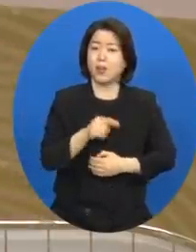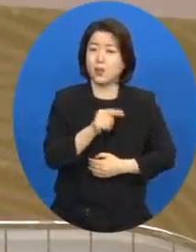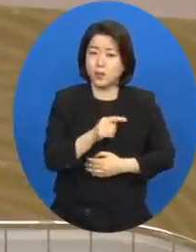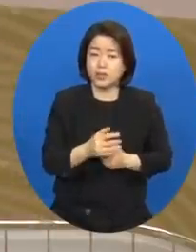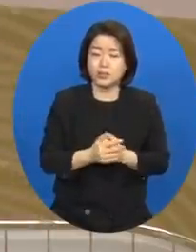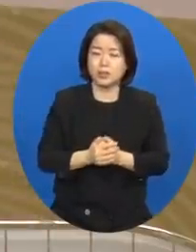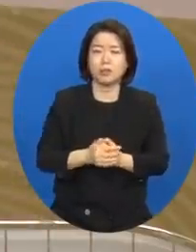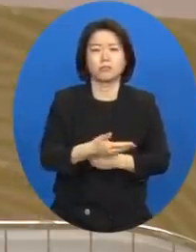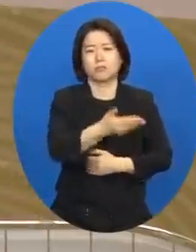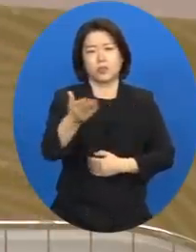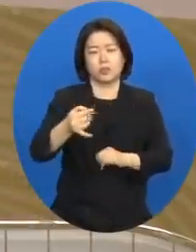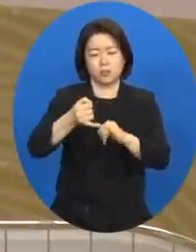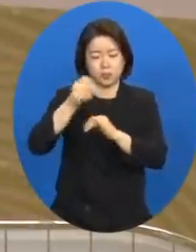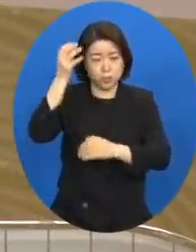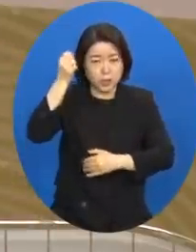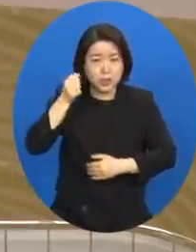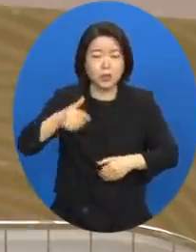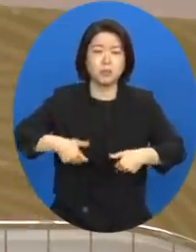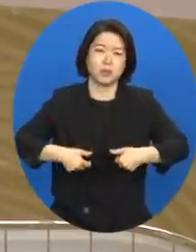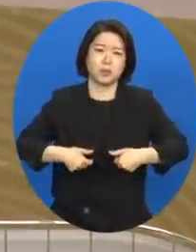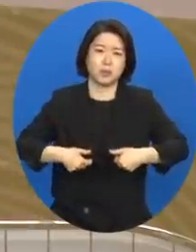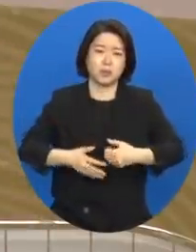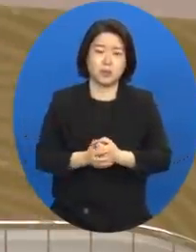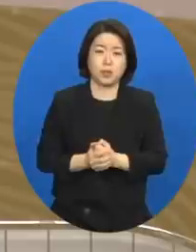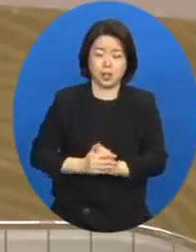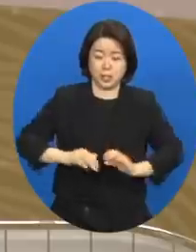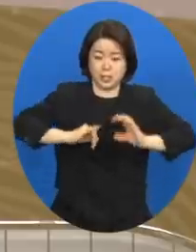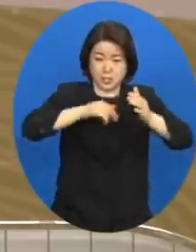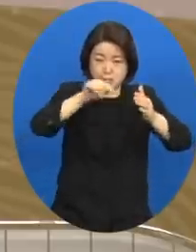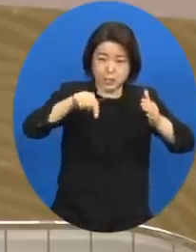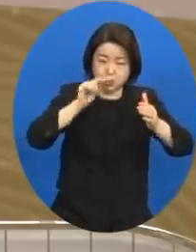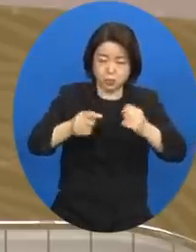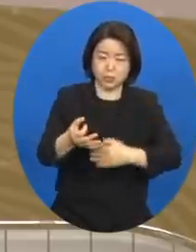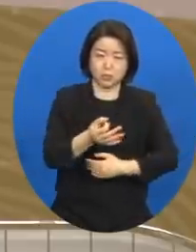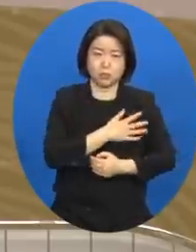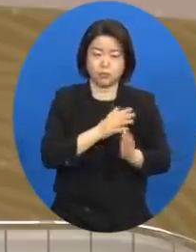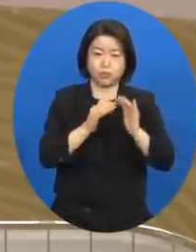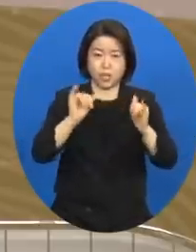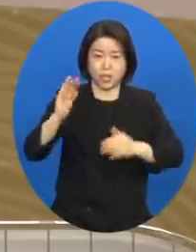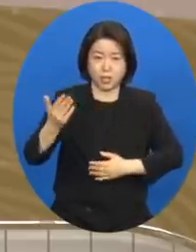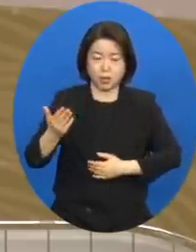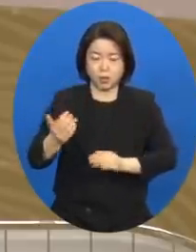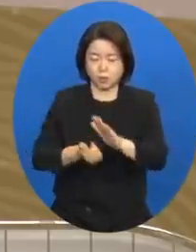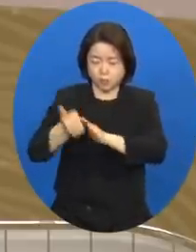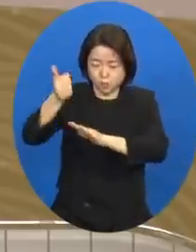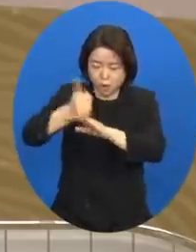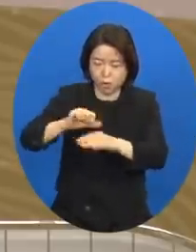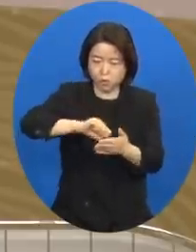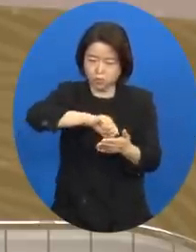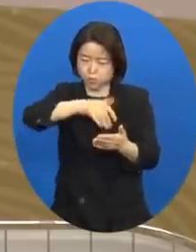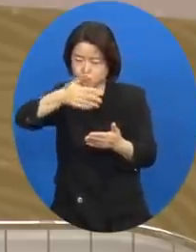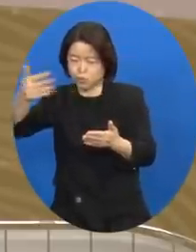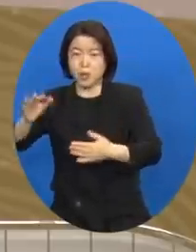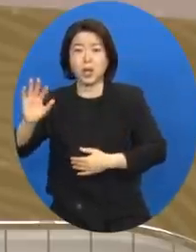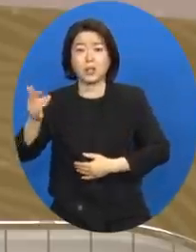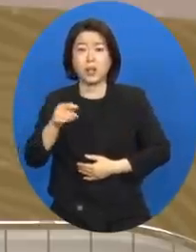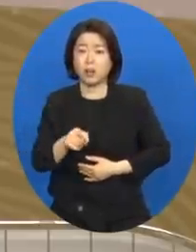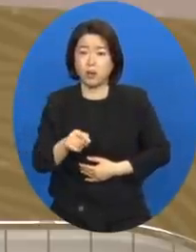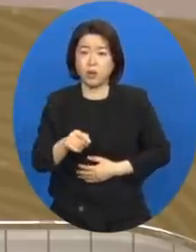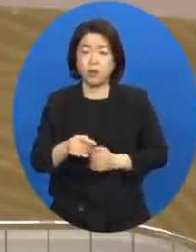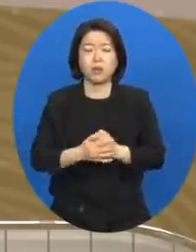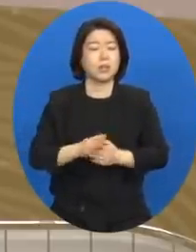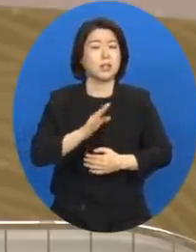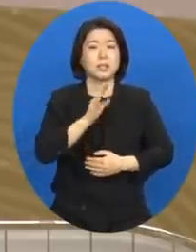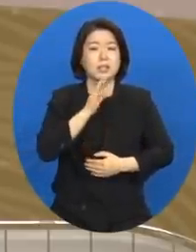이제는 알아야 합니다. 세상에서 부자가 되고 성공하고 유명해지는 것이 그게